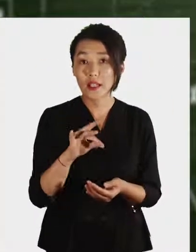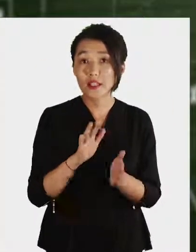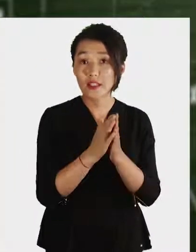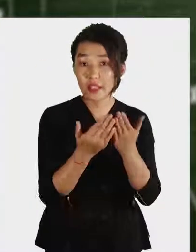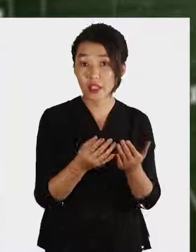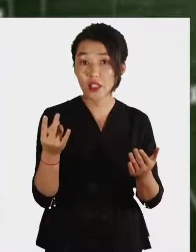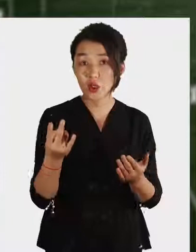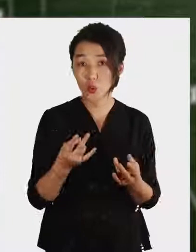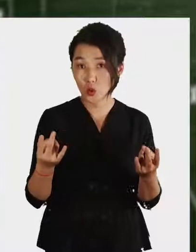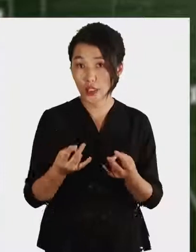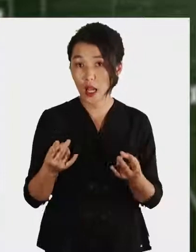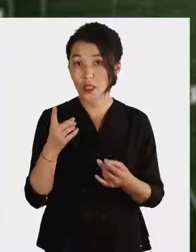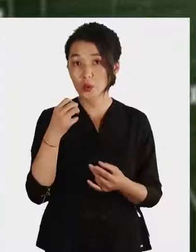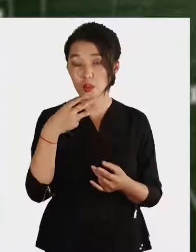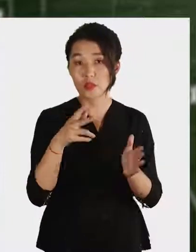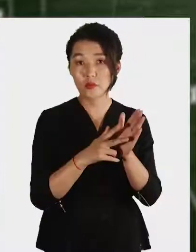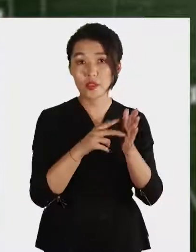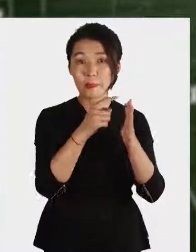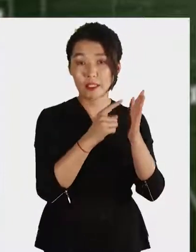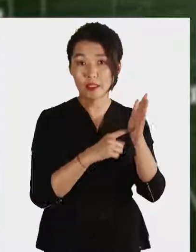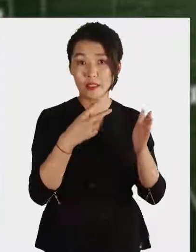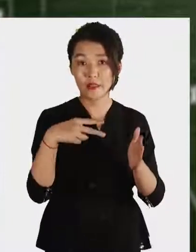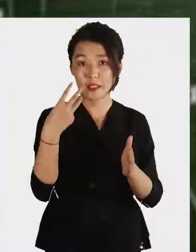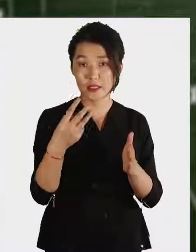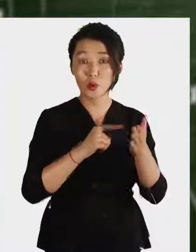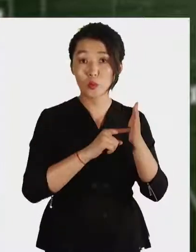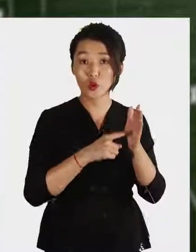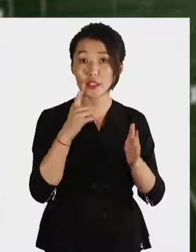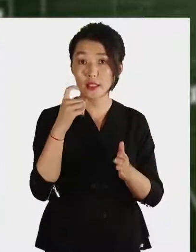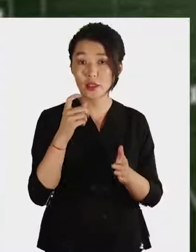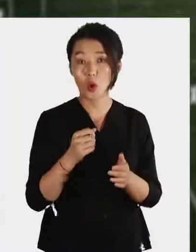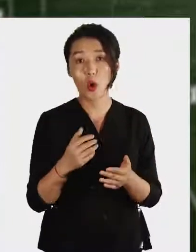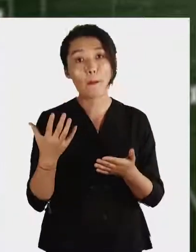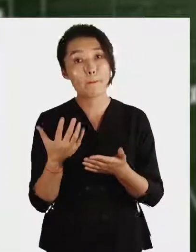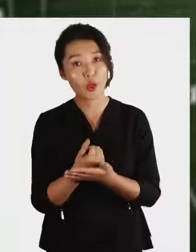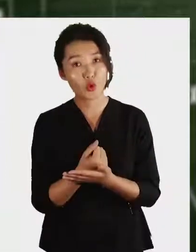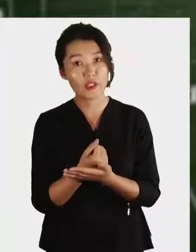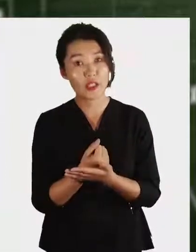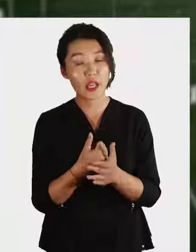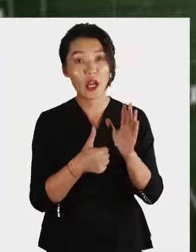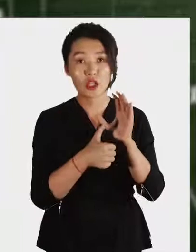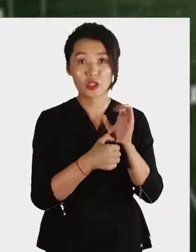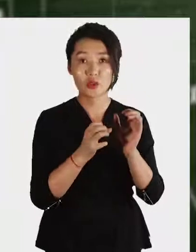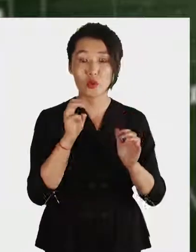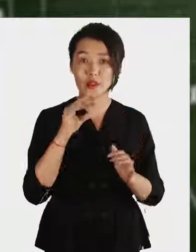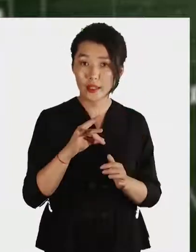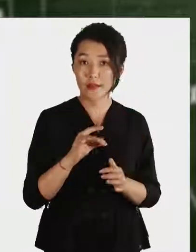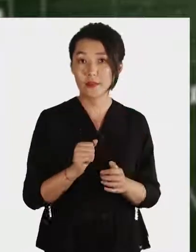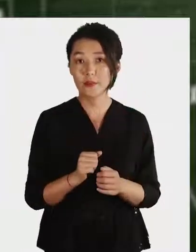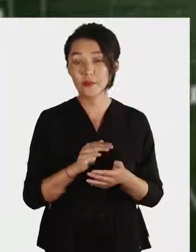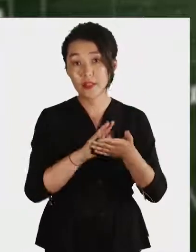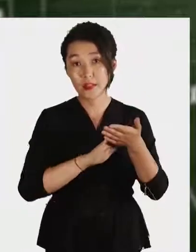нужно 138 поделить на 23 и умножить на 100. Получили 600 страниц.